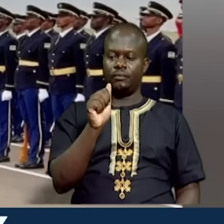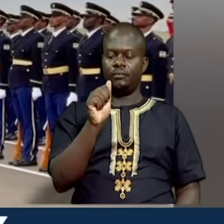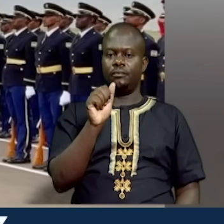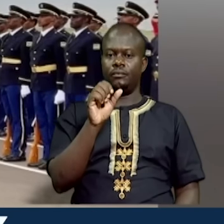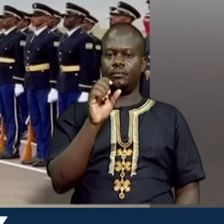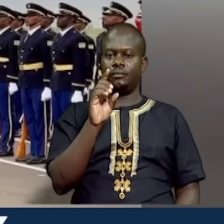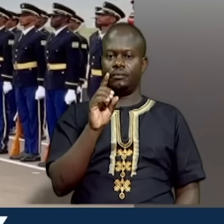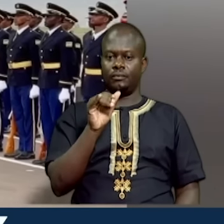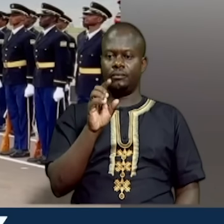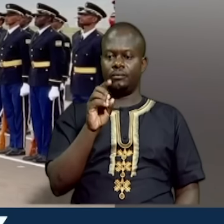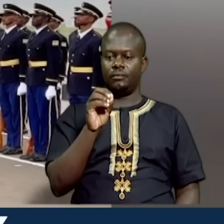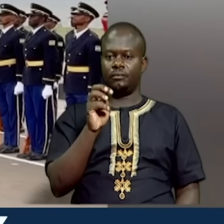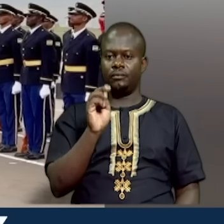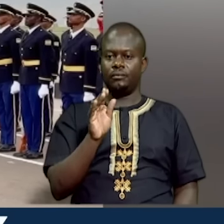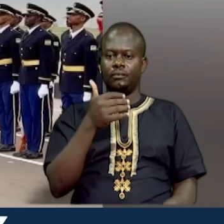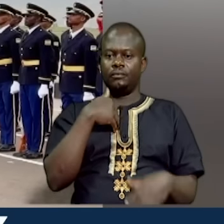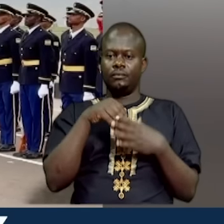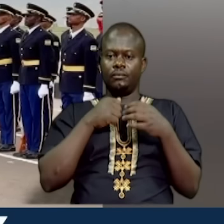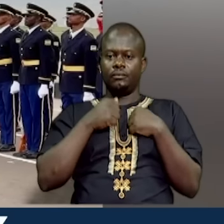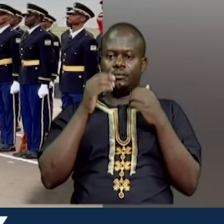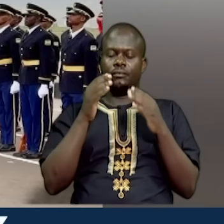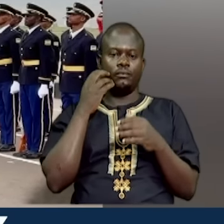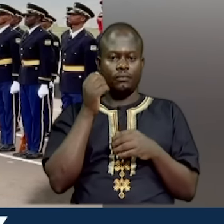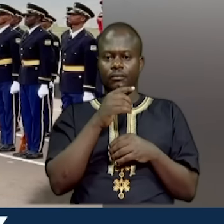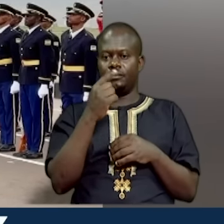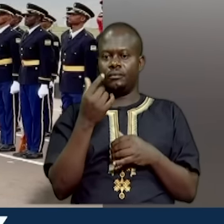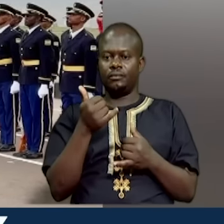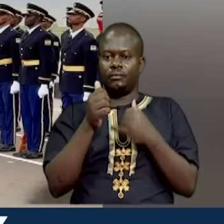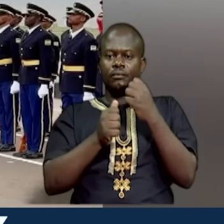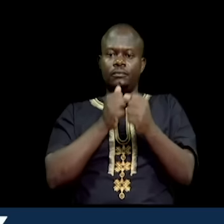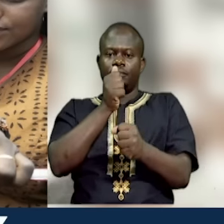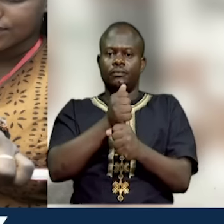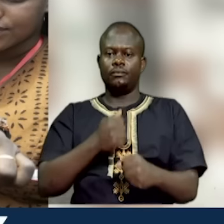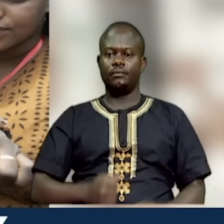Doumbouya yagiriye mu Rwanda mu kwezi kwa mbere muri uyu mwaka.